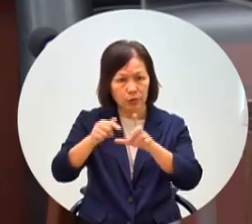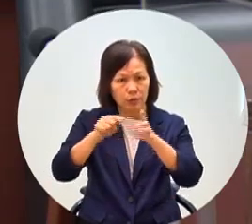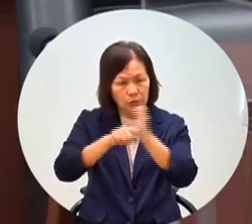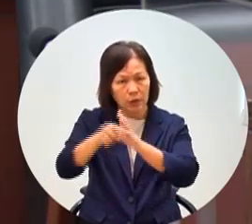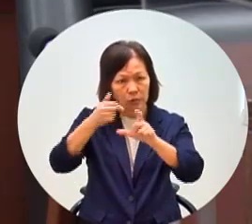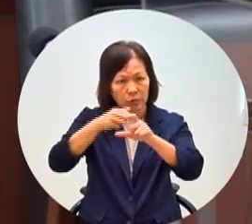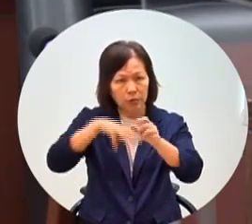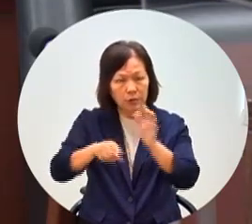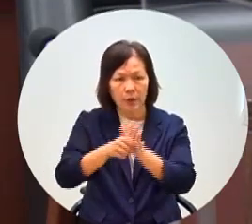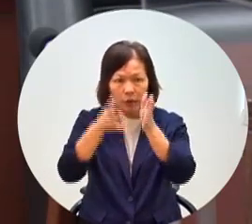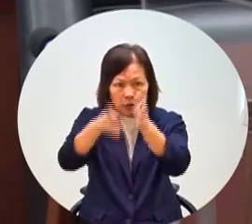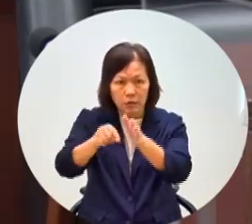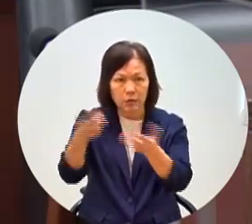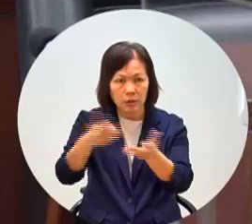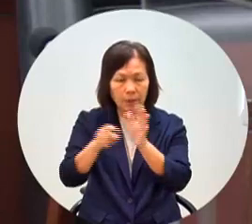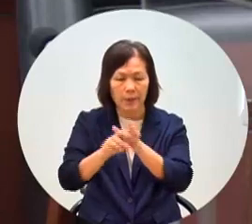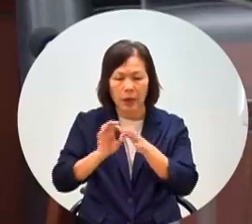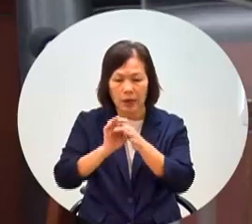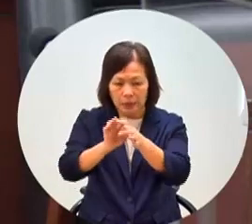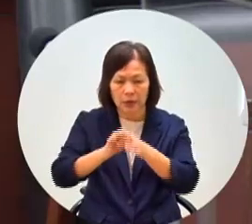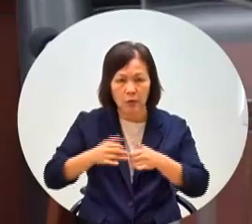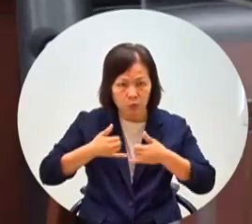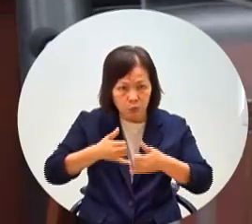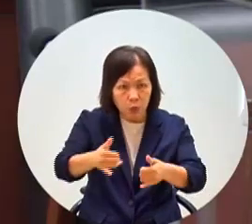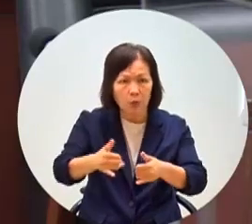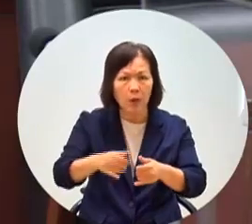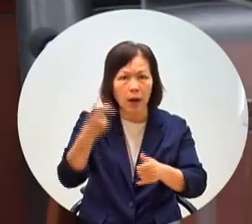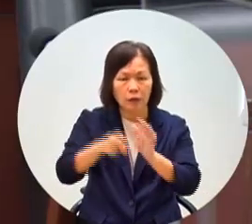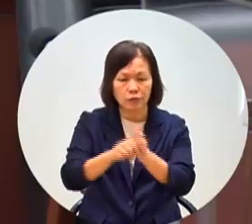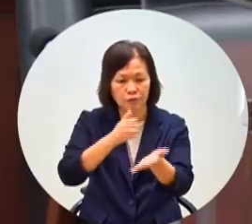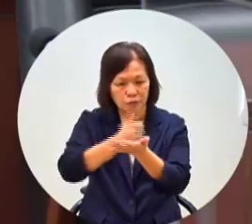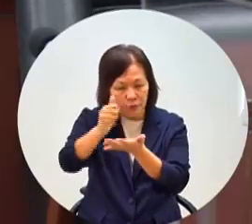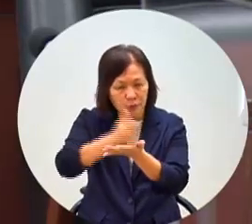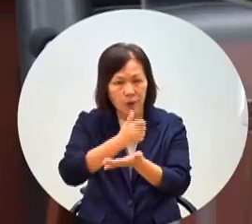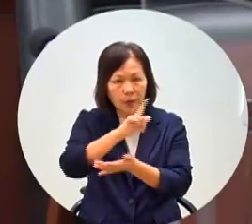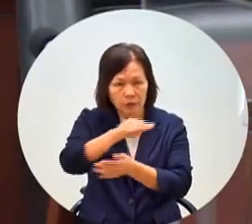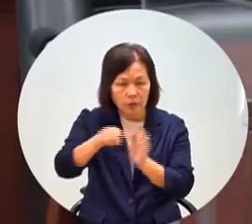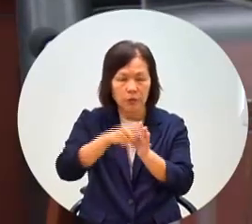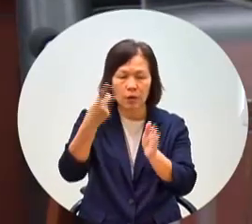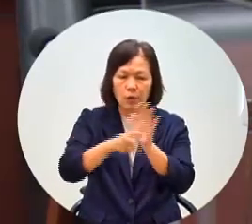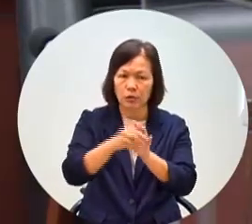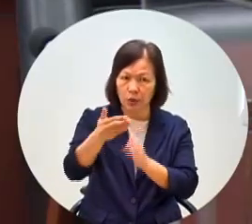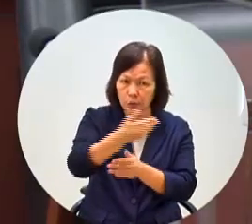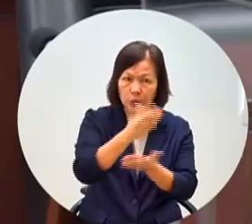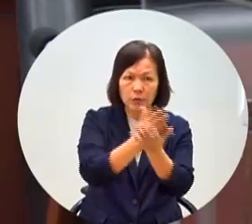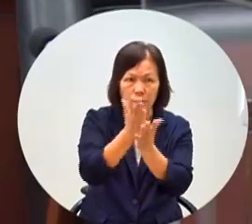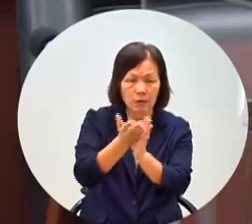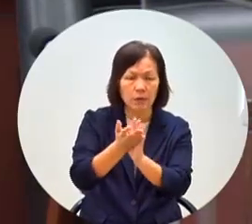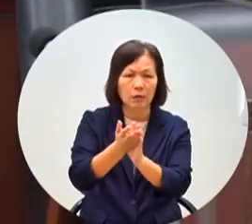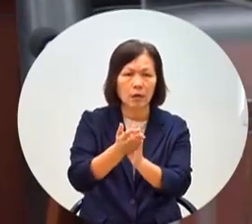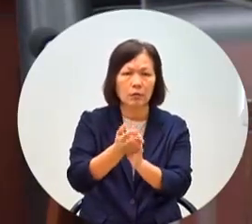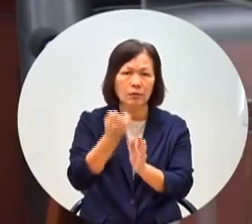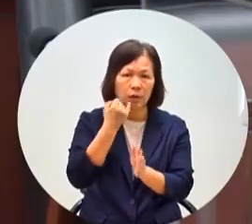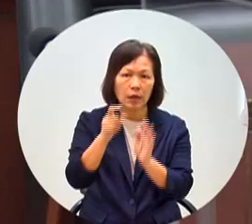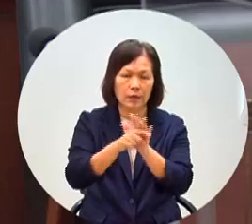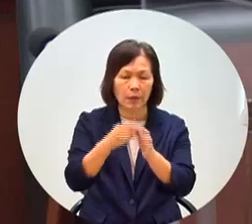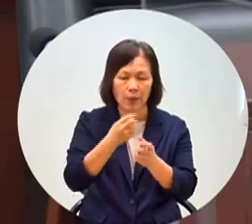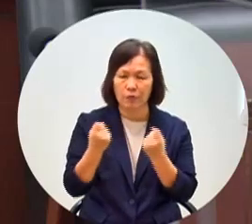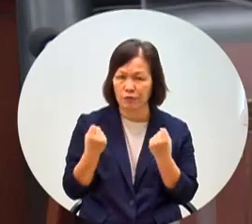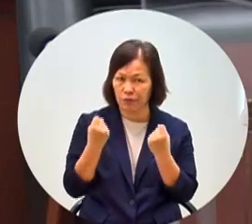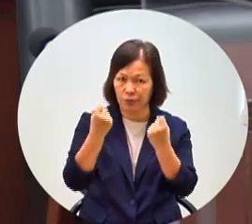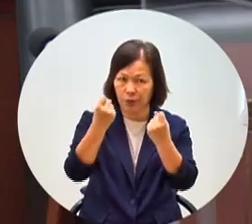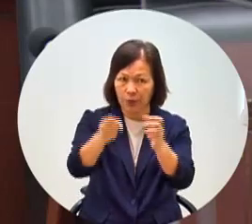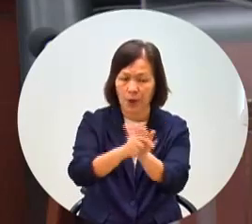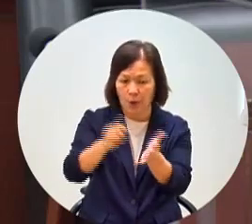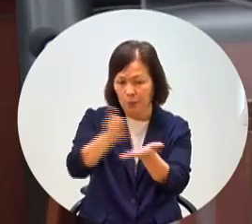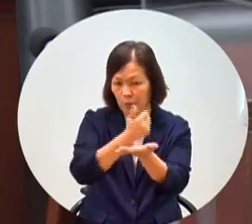部分让他们做一个联络道，让他们无论是在运饲料也好渔货也好都能好好的用车子去载